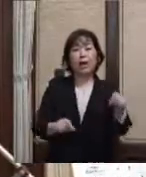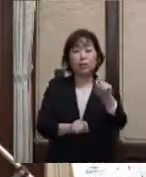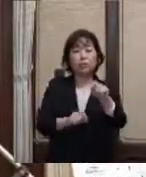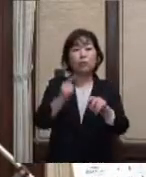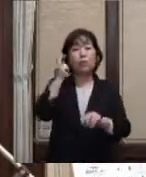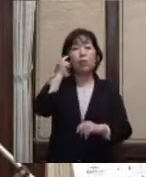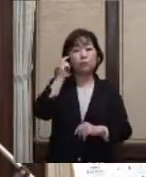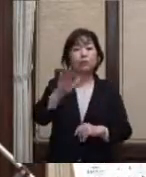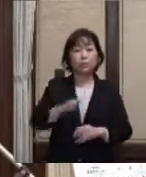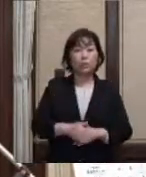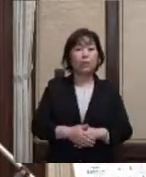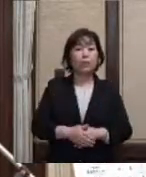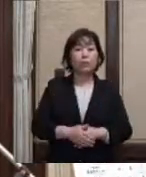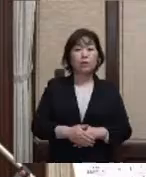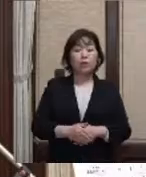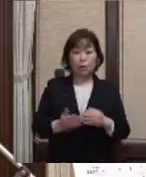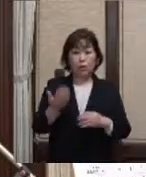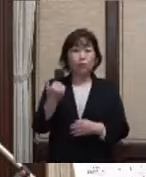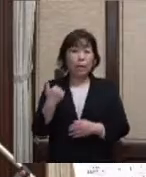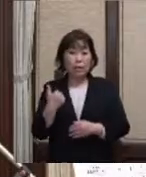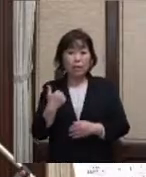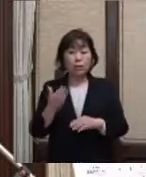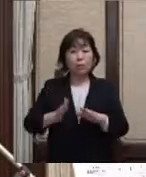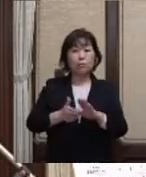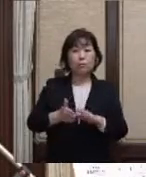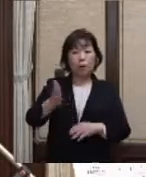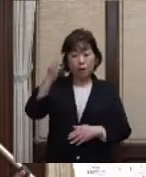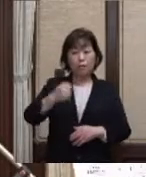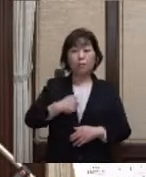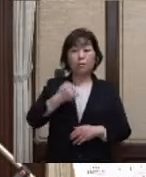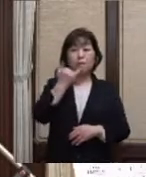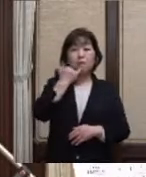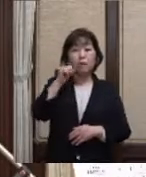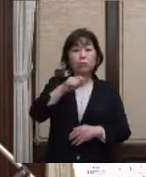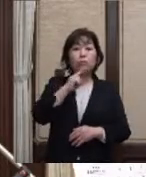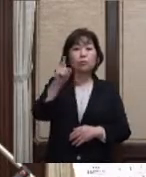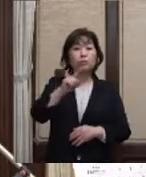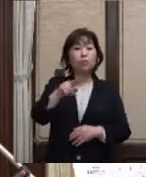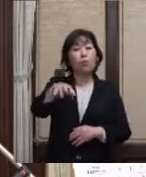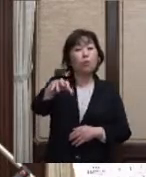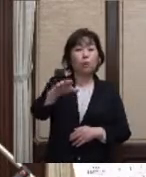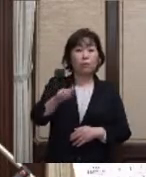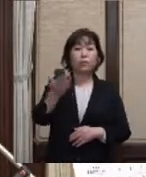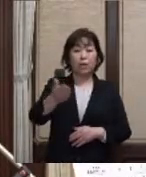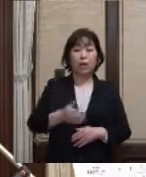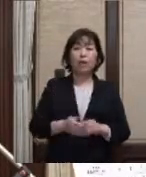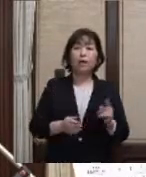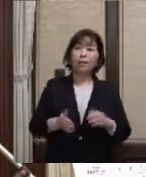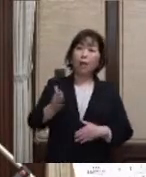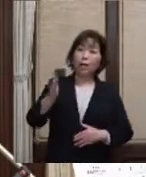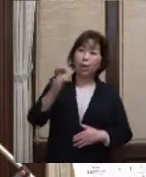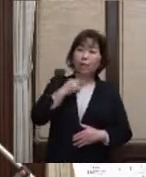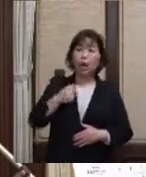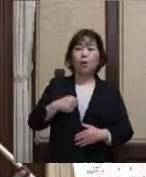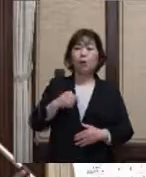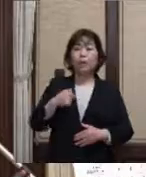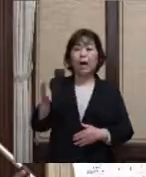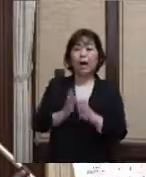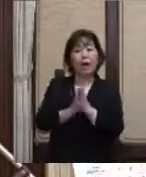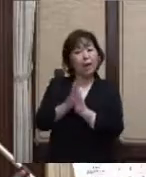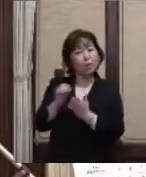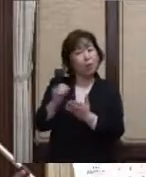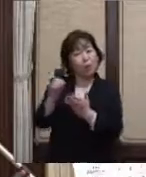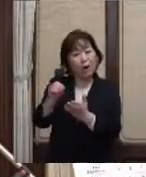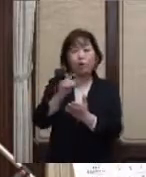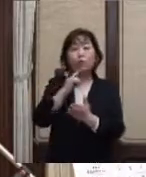。 もうすでに手を挙げてくれているところとかはあるんですか。 手を挙げているというか、こちらからどうだろうかという、